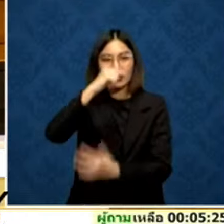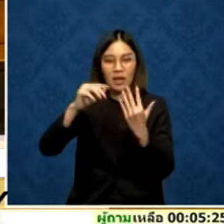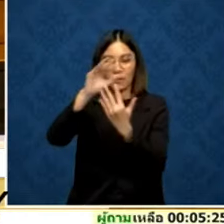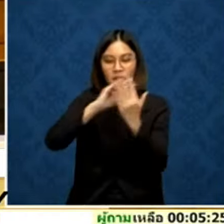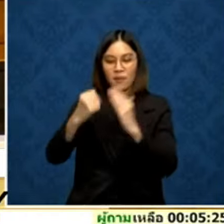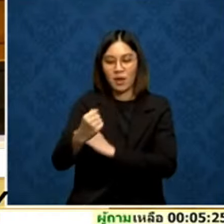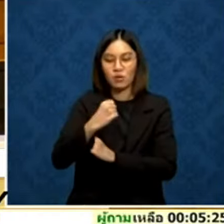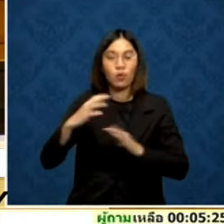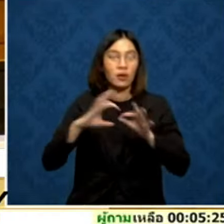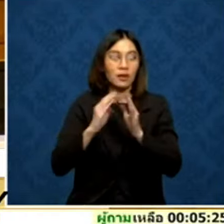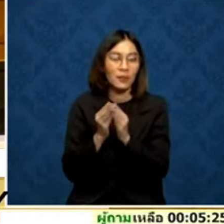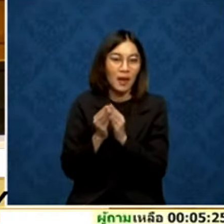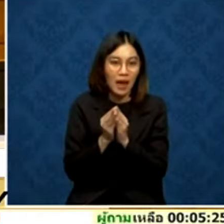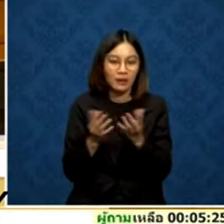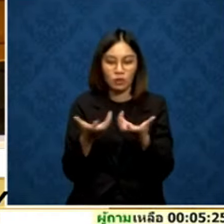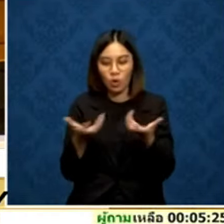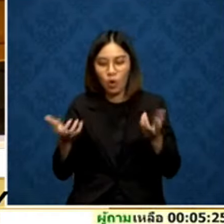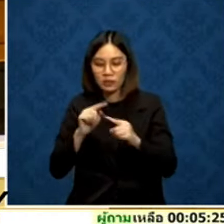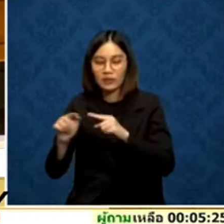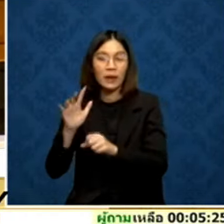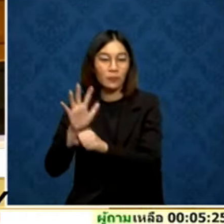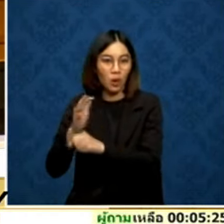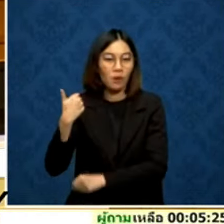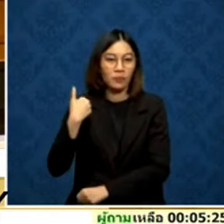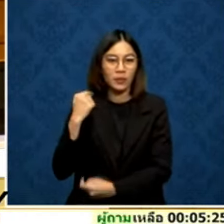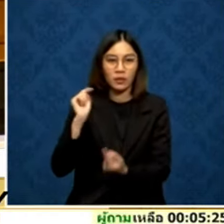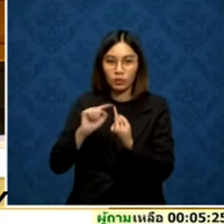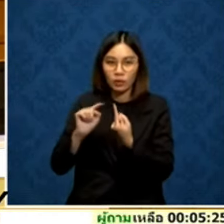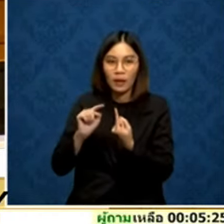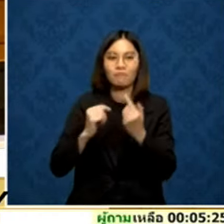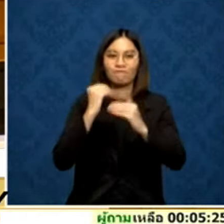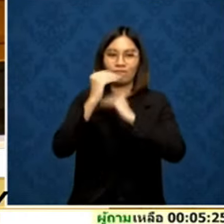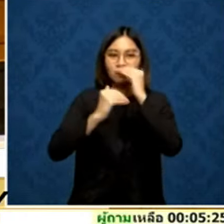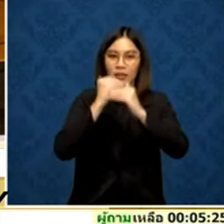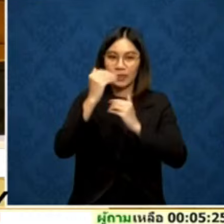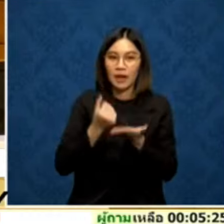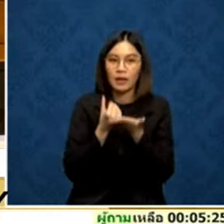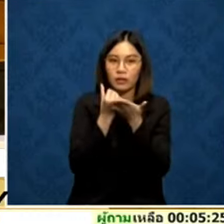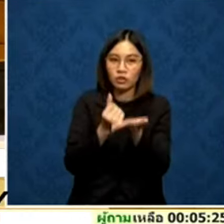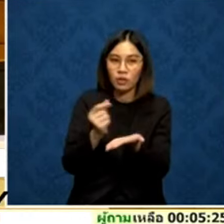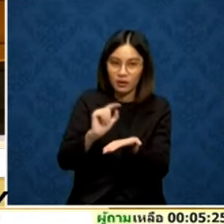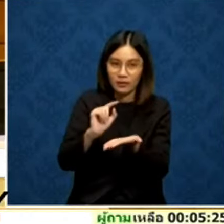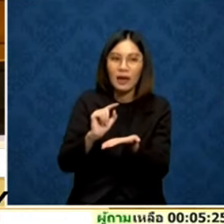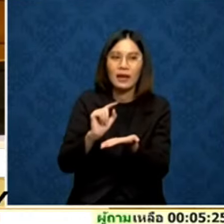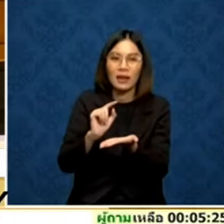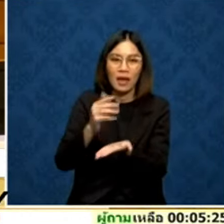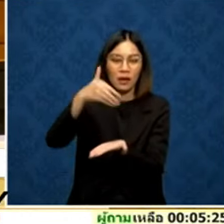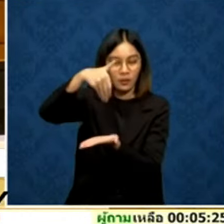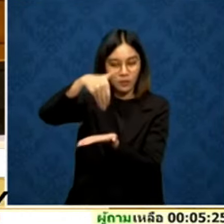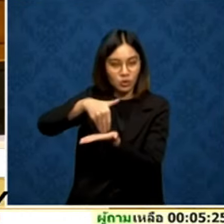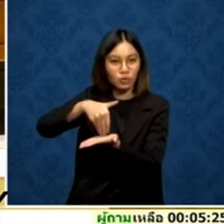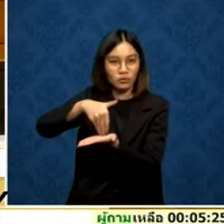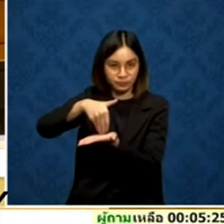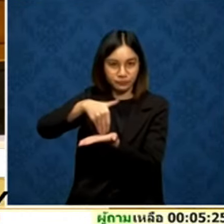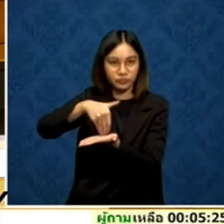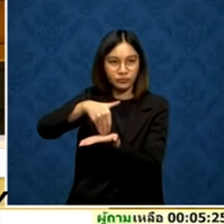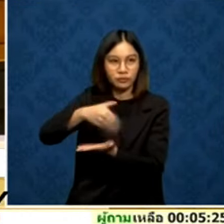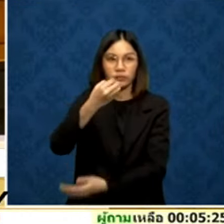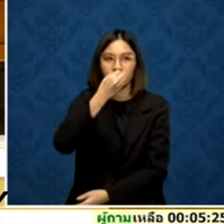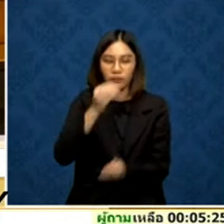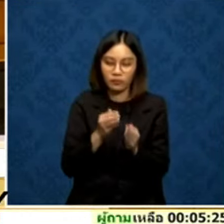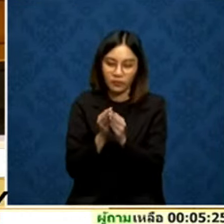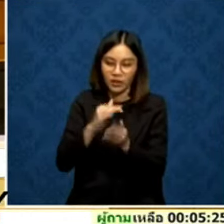ารสูงมีวัตถุดิบที่เพียงพอในการที่เราจะพัฒนาทำให้เป็น high profit higher margin ของอาหารที่ส่งออกไป